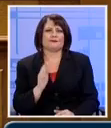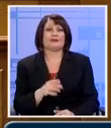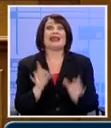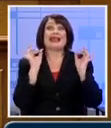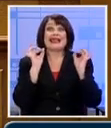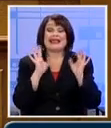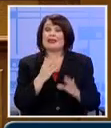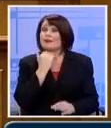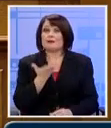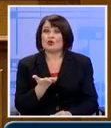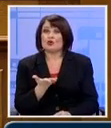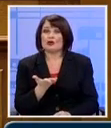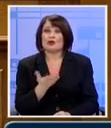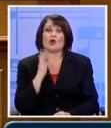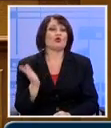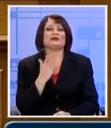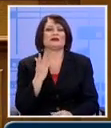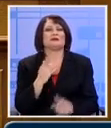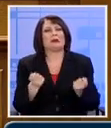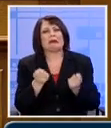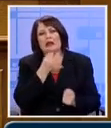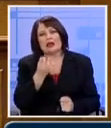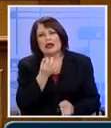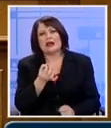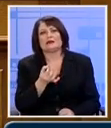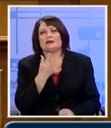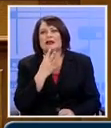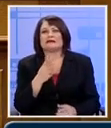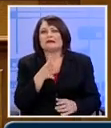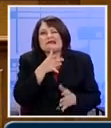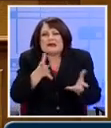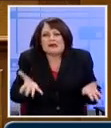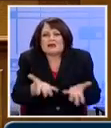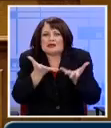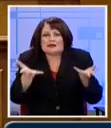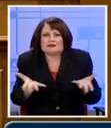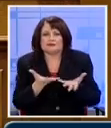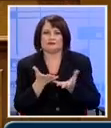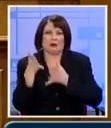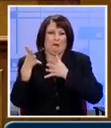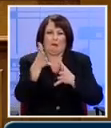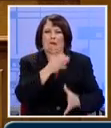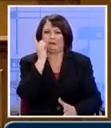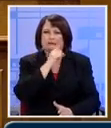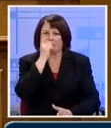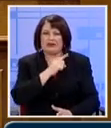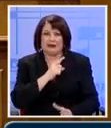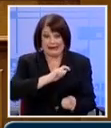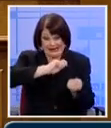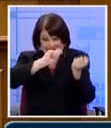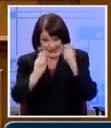μπορεί, όσο και να αναγκάγει, τον κομπογιανιτισμό, την παραπλάνηση σε